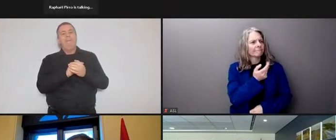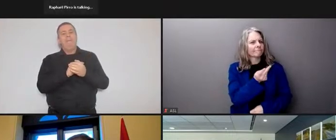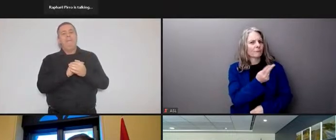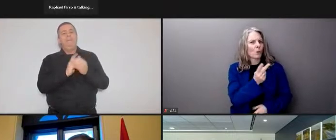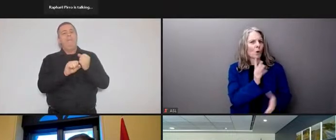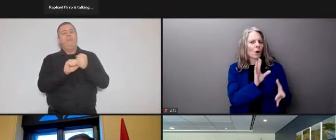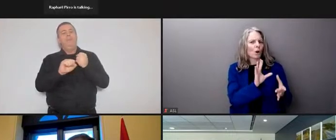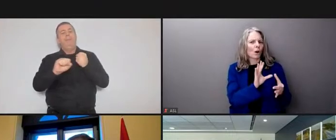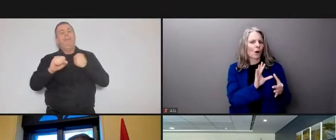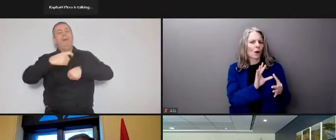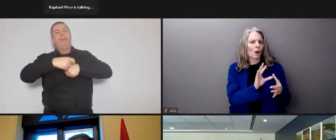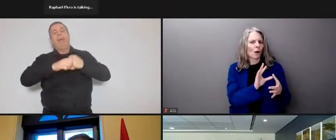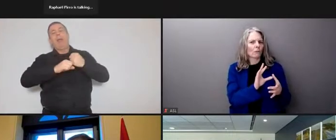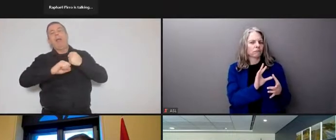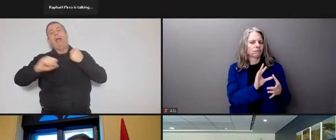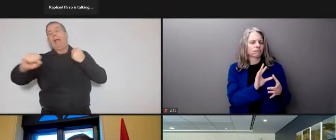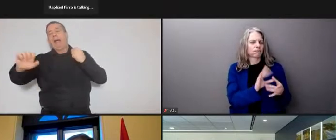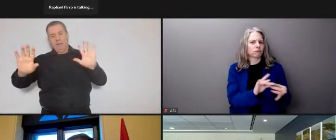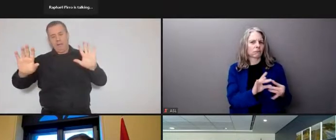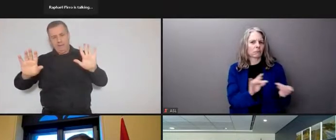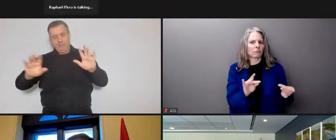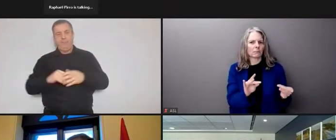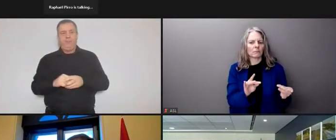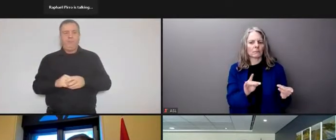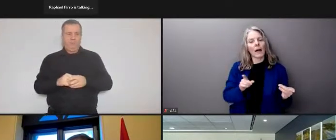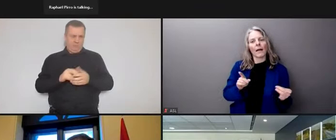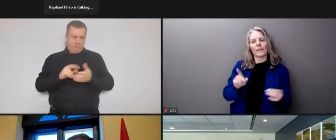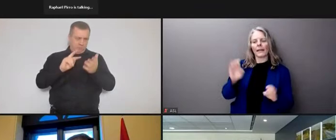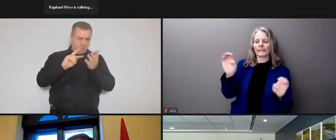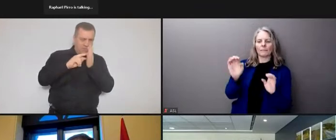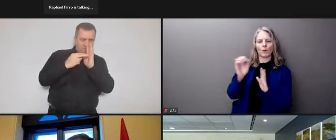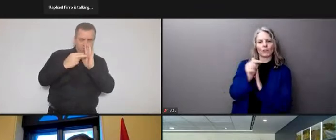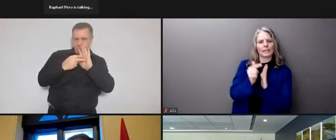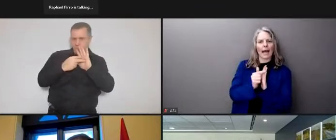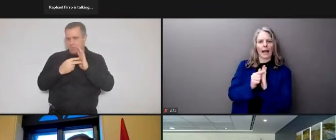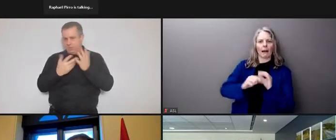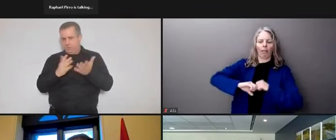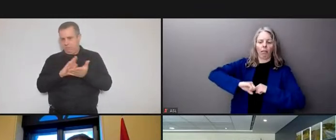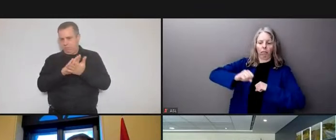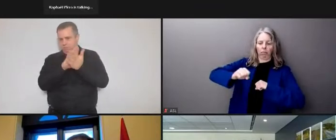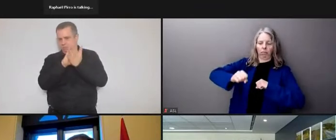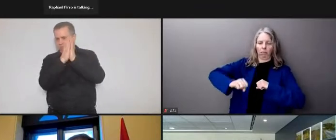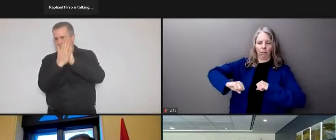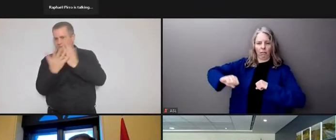étendue dans le temps est-ce qu'on s'en va vers un monde ou